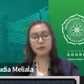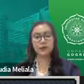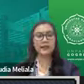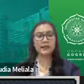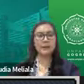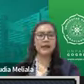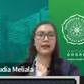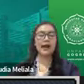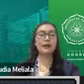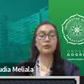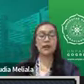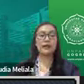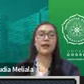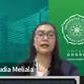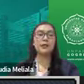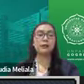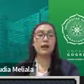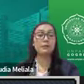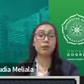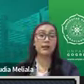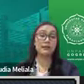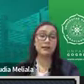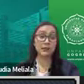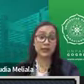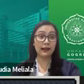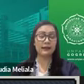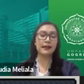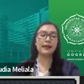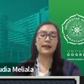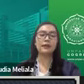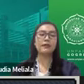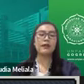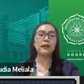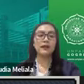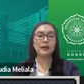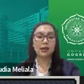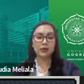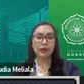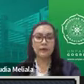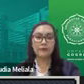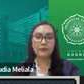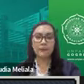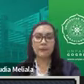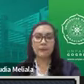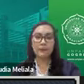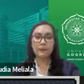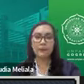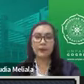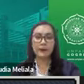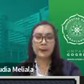adalah Oknum Polri, siapa yang seharusnya idealnya melakukan proses penyidikan gitu. Ya, berikutnya.